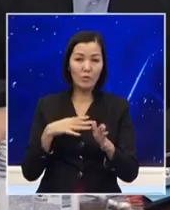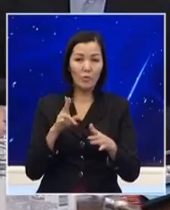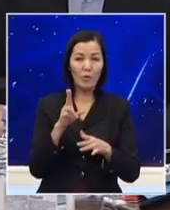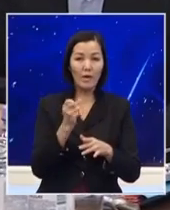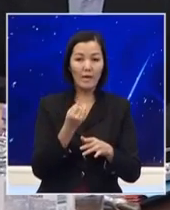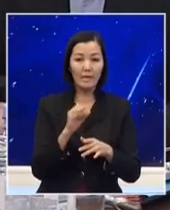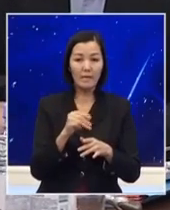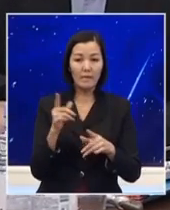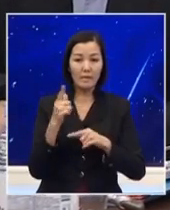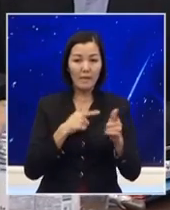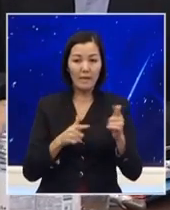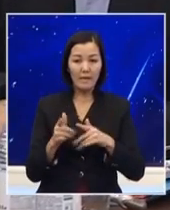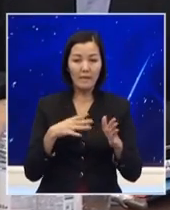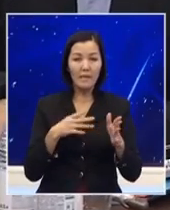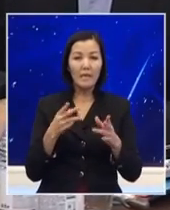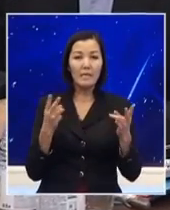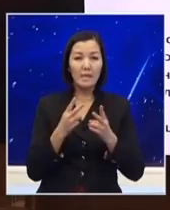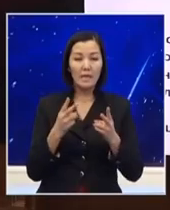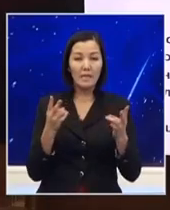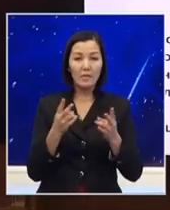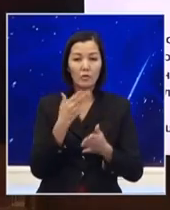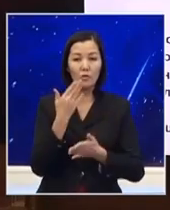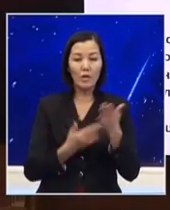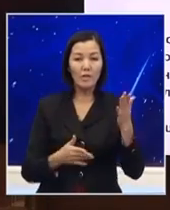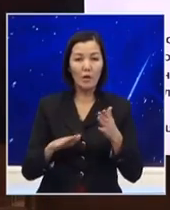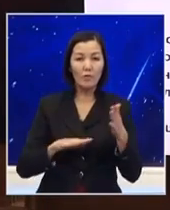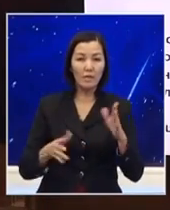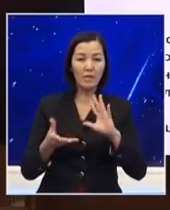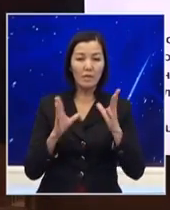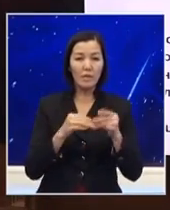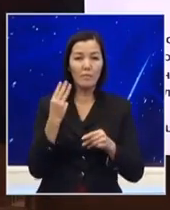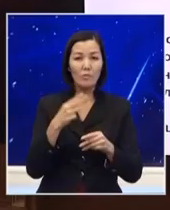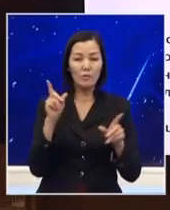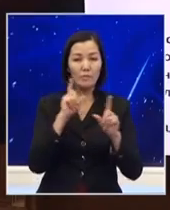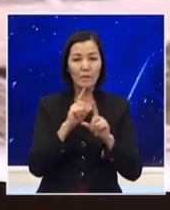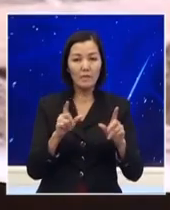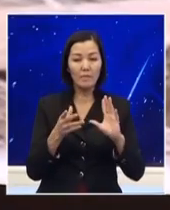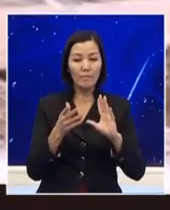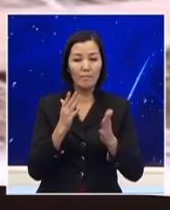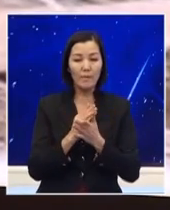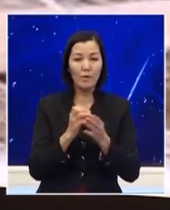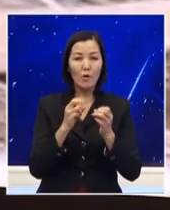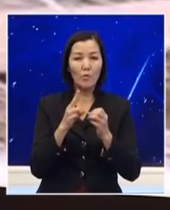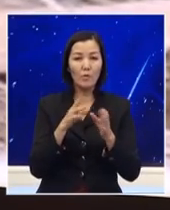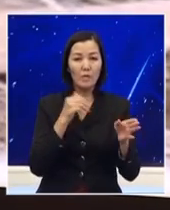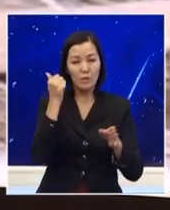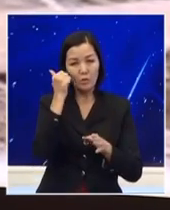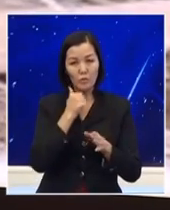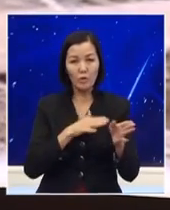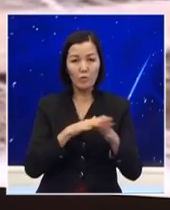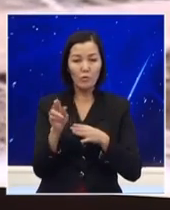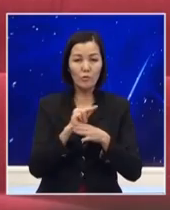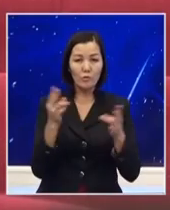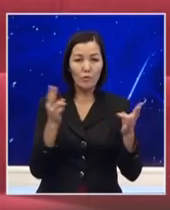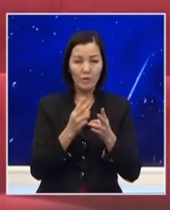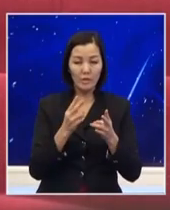Қайнарбековтің жобасы дайын. Әкім тек қажеттіліктерін сұрады. Ауданда жалпы 30 мектеп болса, соның 12-сі тозған. Күрделі жөндеуді